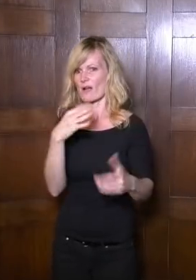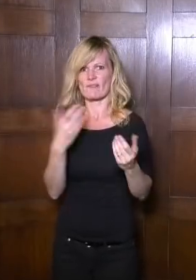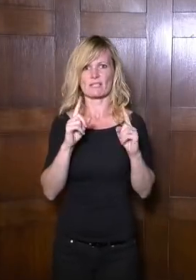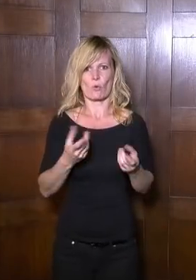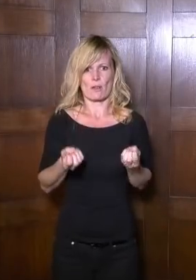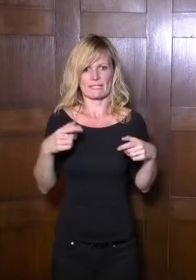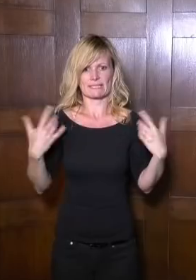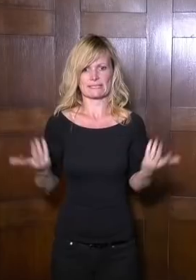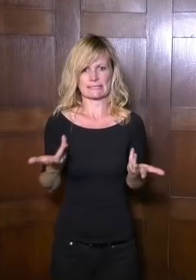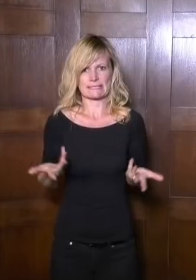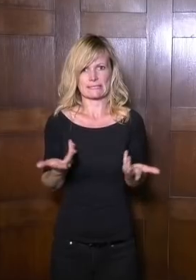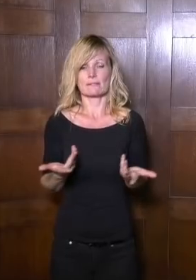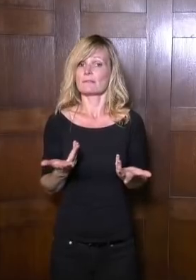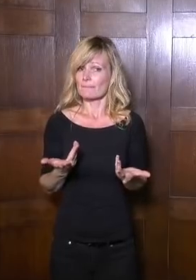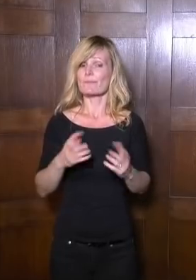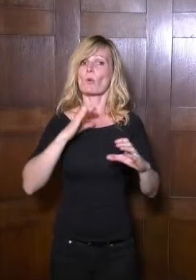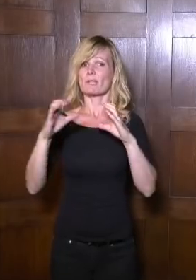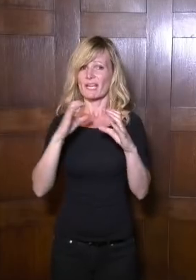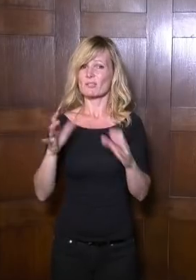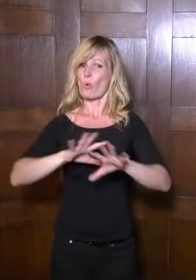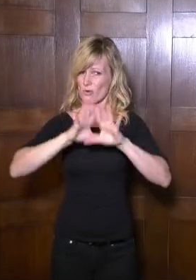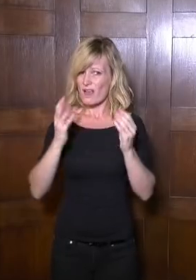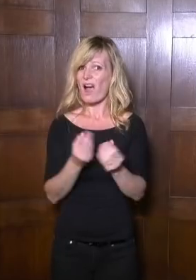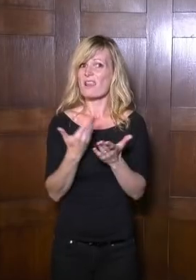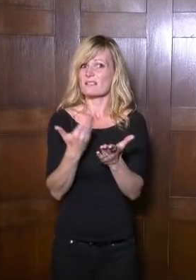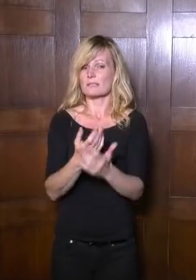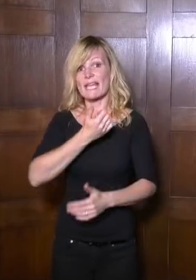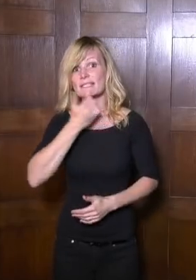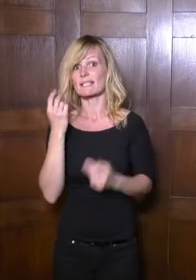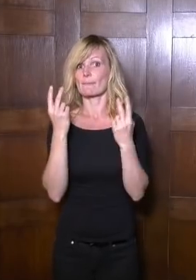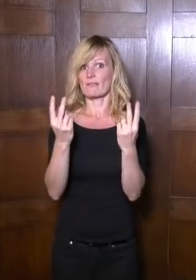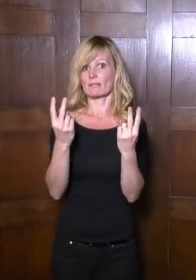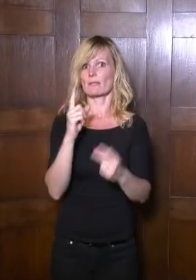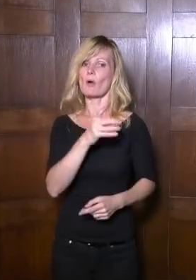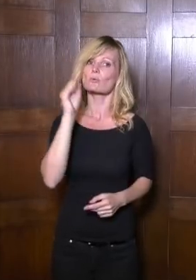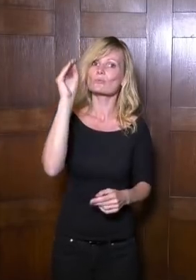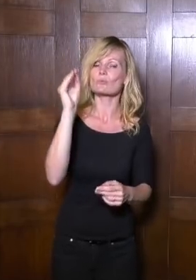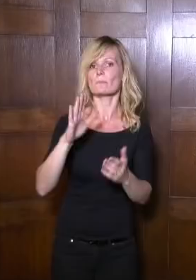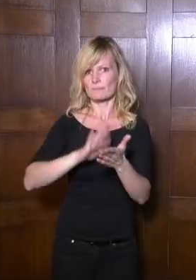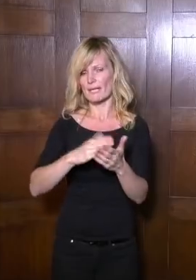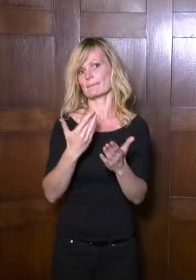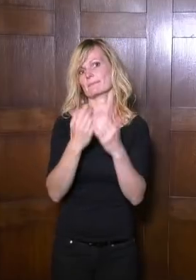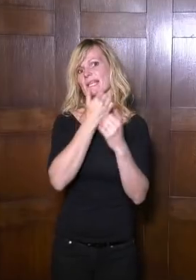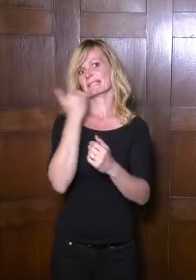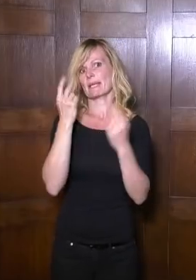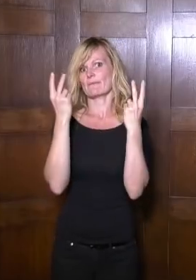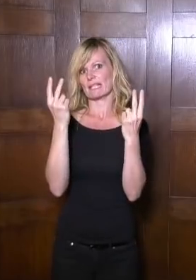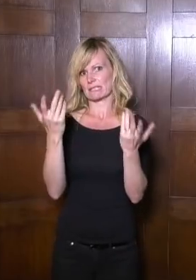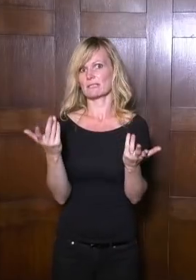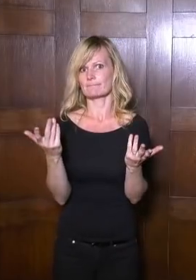gut, Kommunikation war alles, war extrem wichtig, denke ich, wird auch in Zukunft wichtig sein. Und